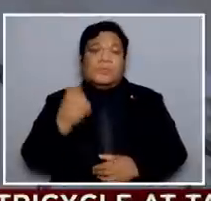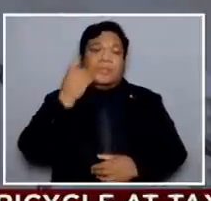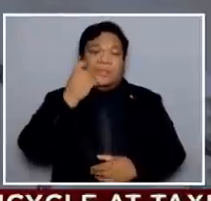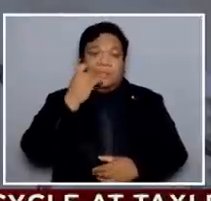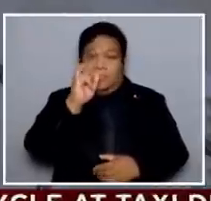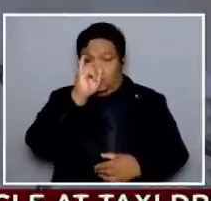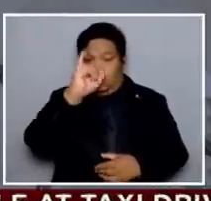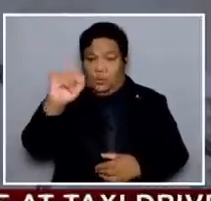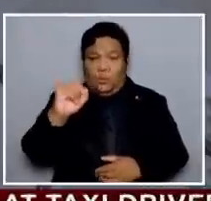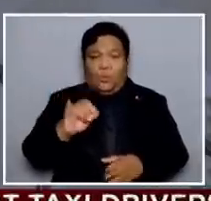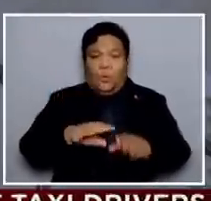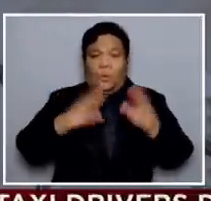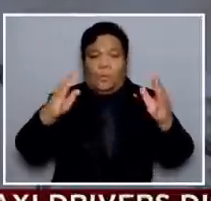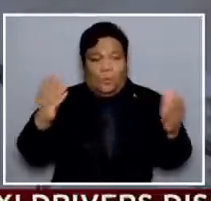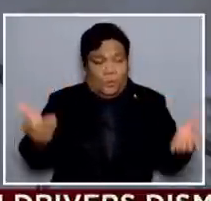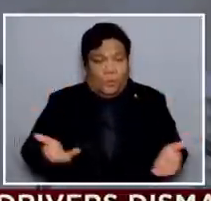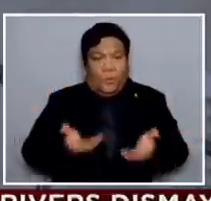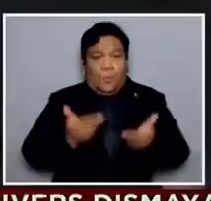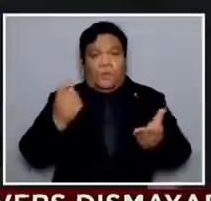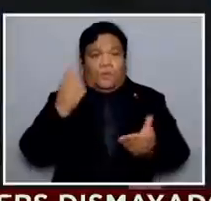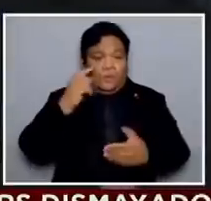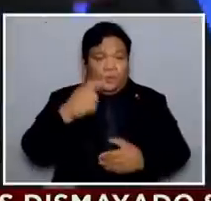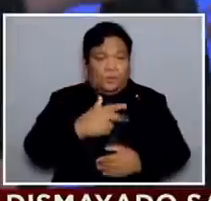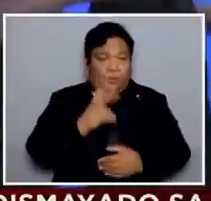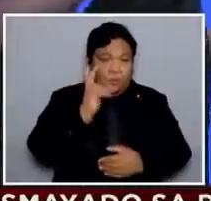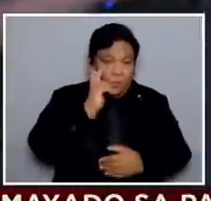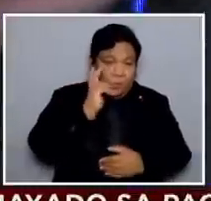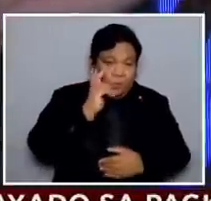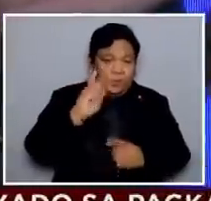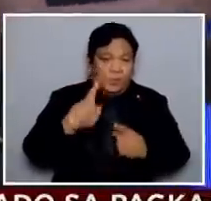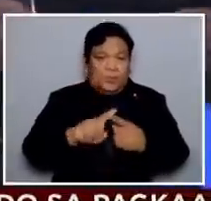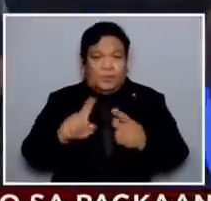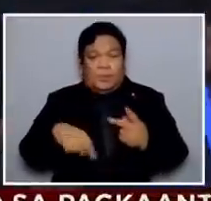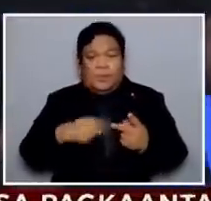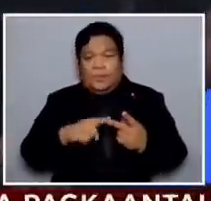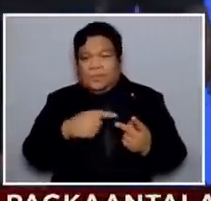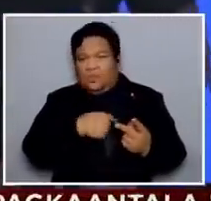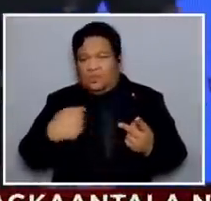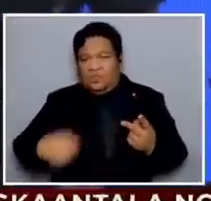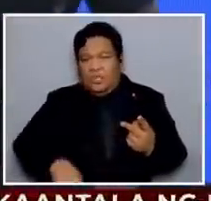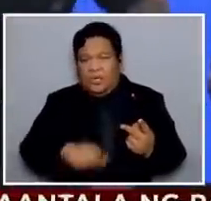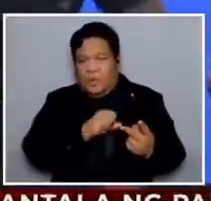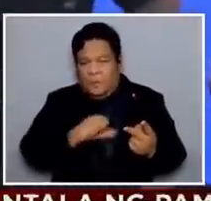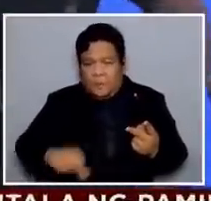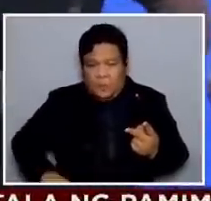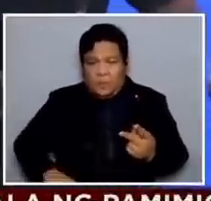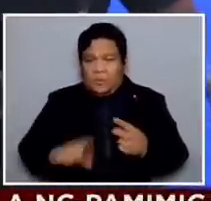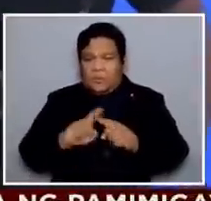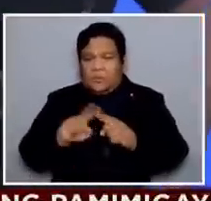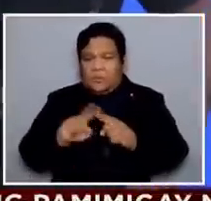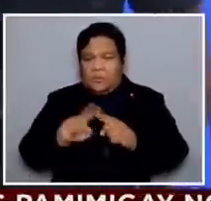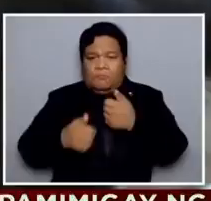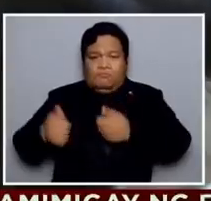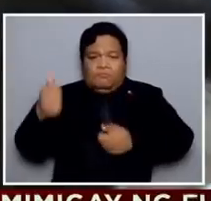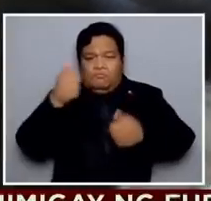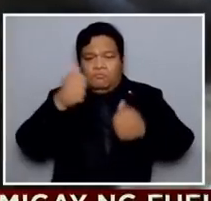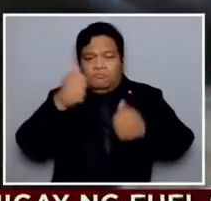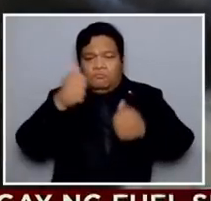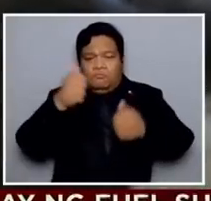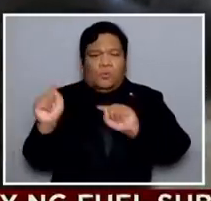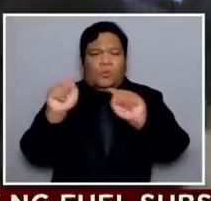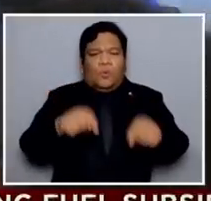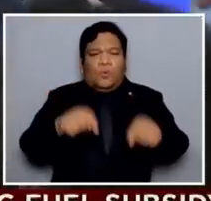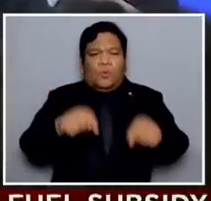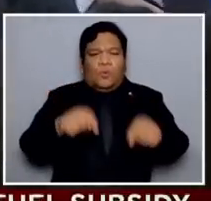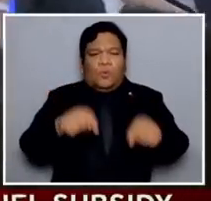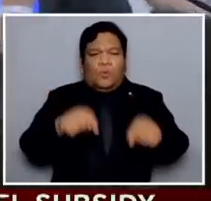kina Pangulong Duterte, Chinese Ambassador to the Philippines Wang Zilian, at iba pang opisyal na dumalo sa pagpapasinaya ng